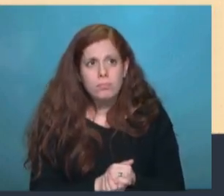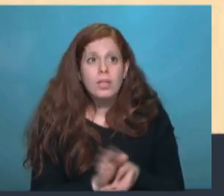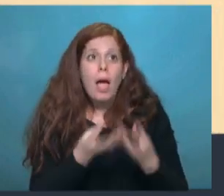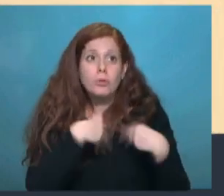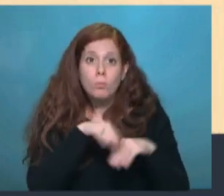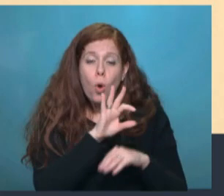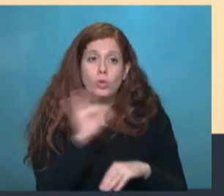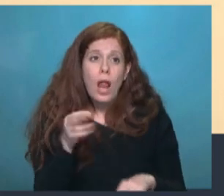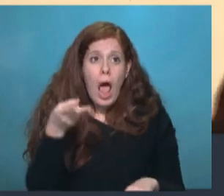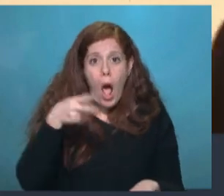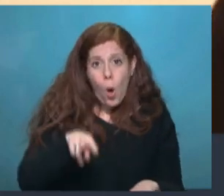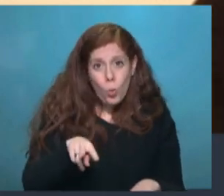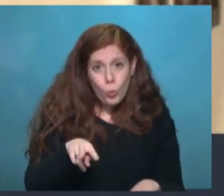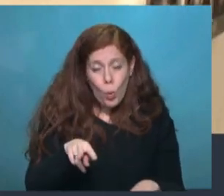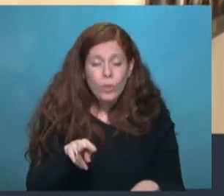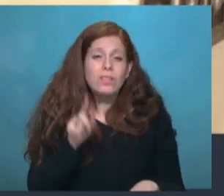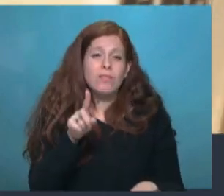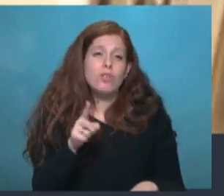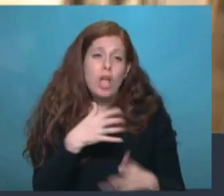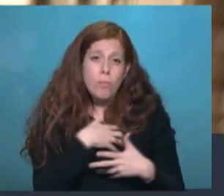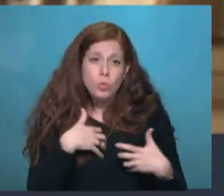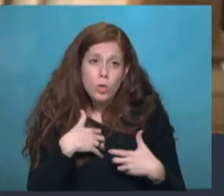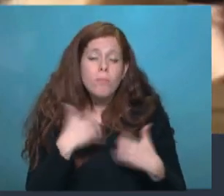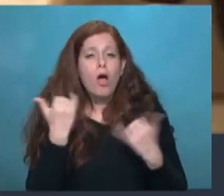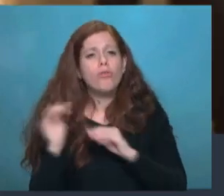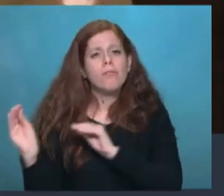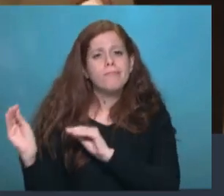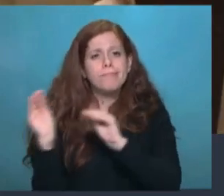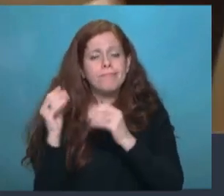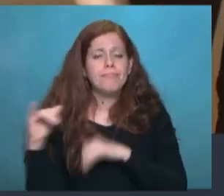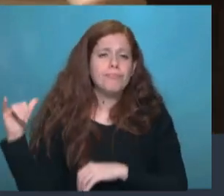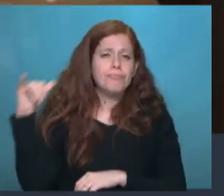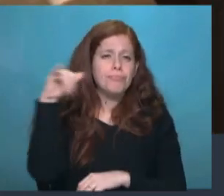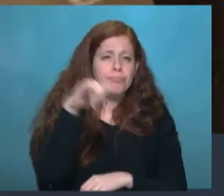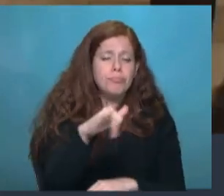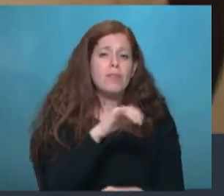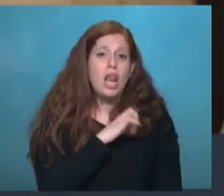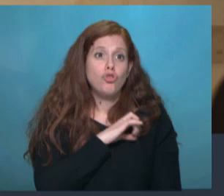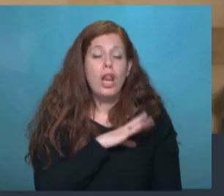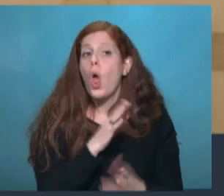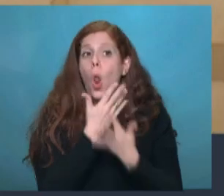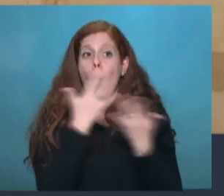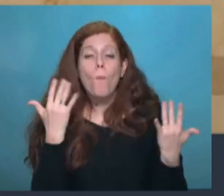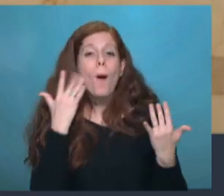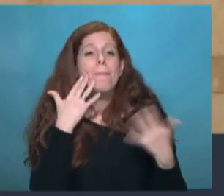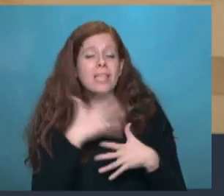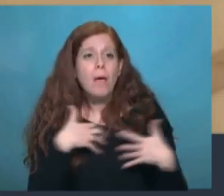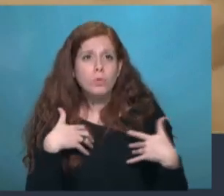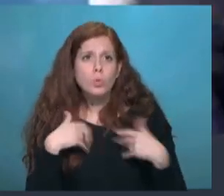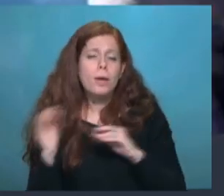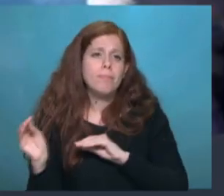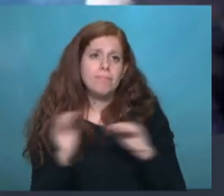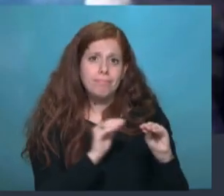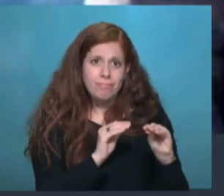של ההרוגות ושל מקצת הפצועים עושים את דרכן לצ'ילה. עדיין לא ברור מתי יוצאו הפצועים להמשך טיפול